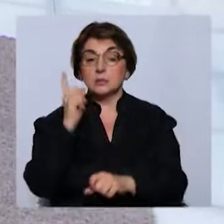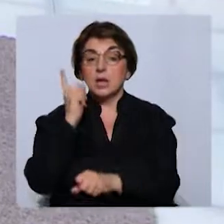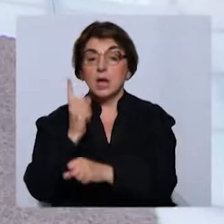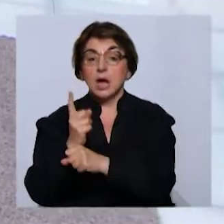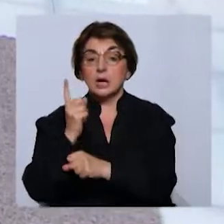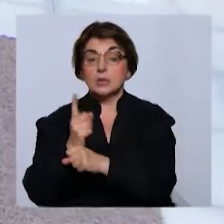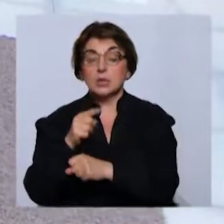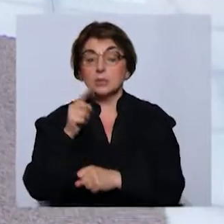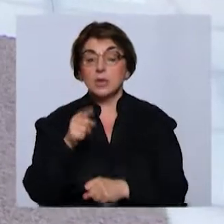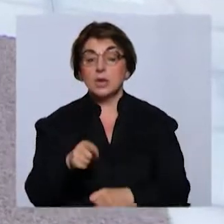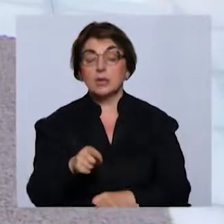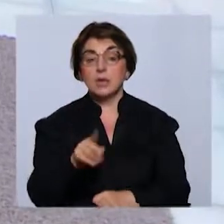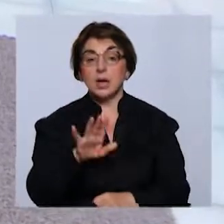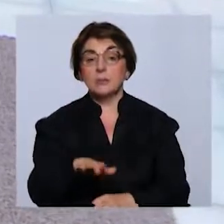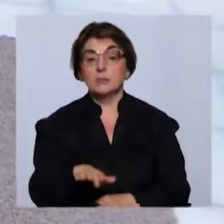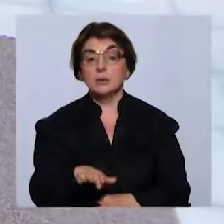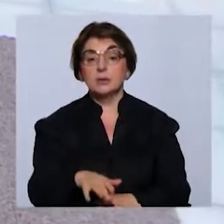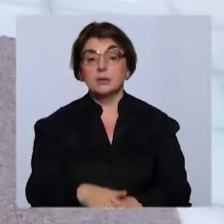ამ